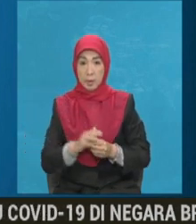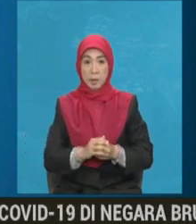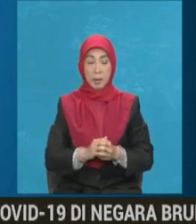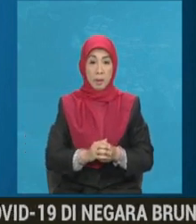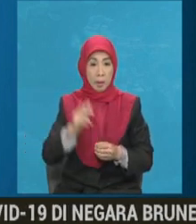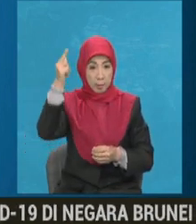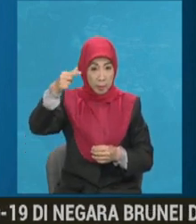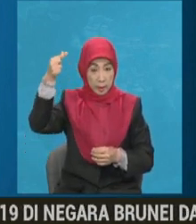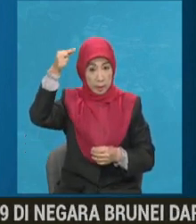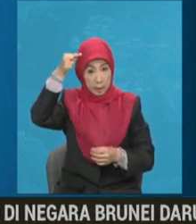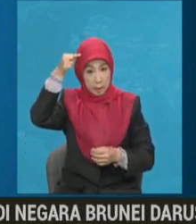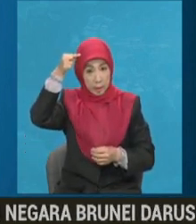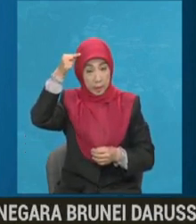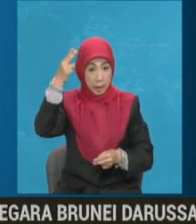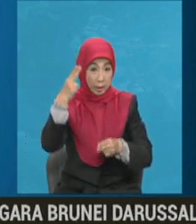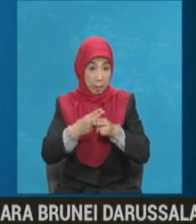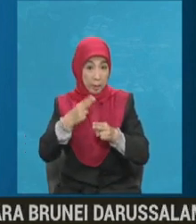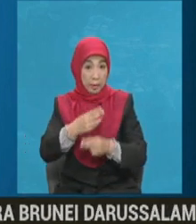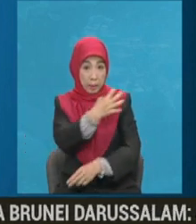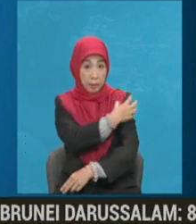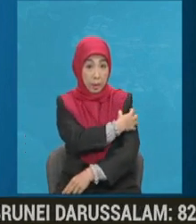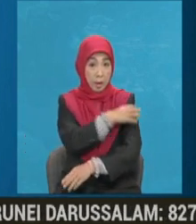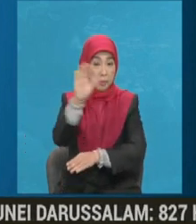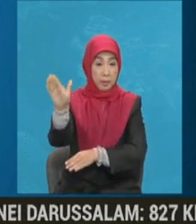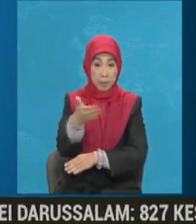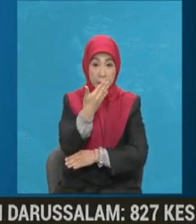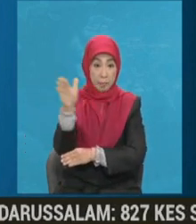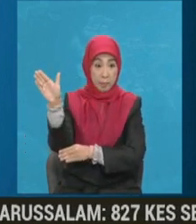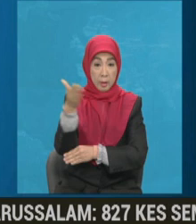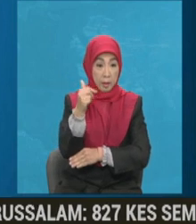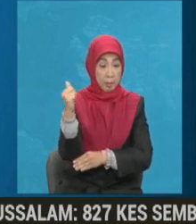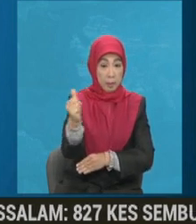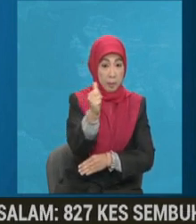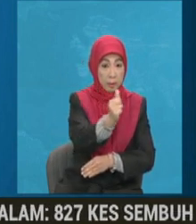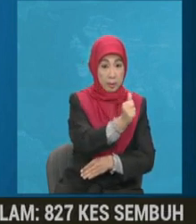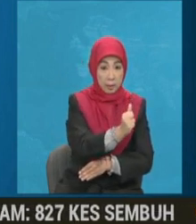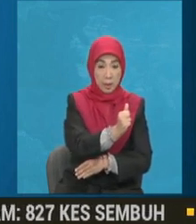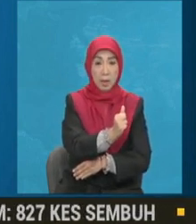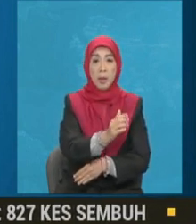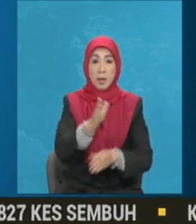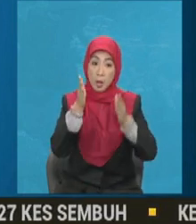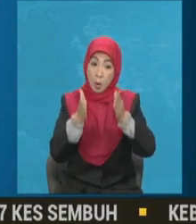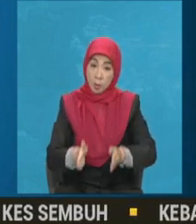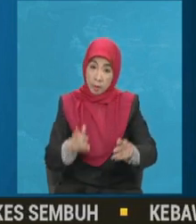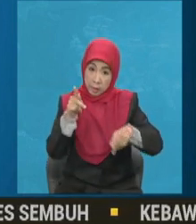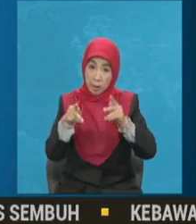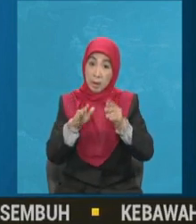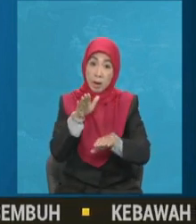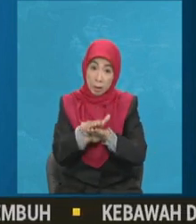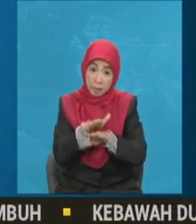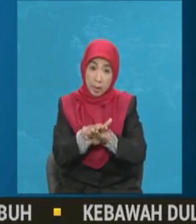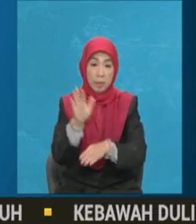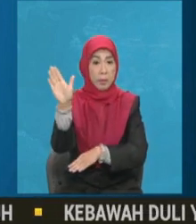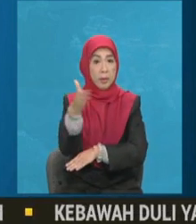pangeran-pangeran dan orang-orang yang dikurniakan gelaran akan mengibarkan bendera masing-masing dan bagi orang ramai pula akan mengibarkan